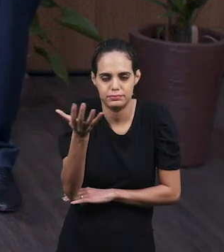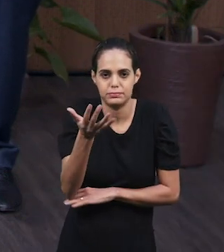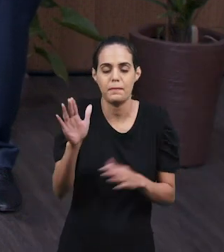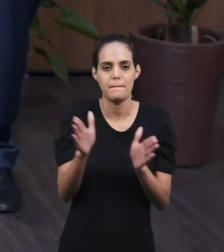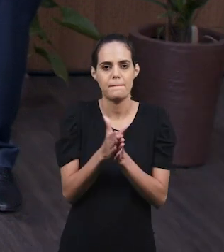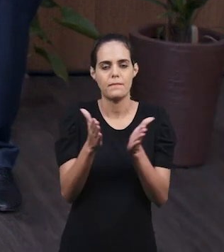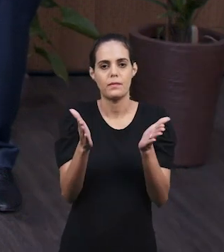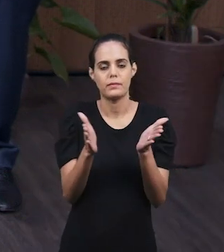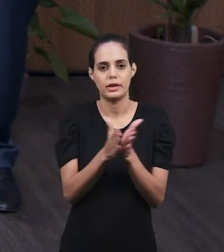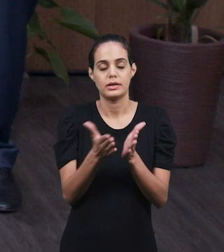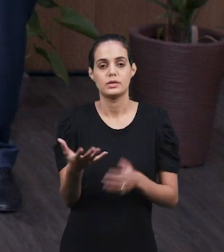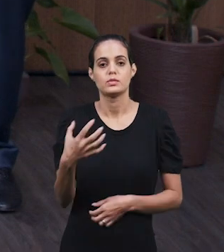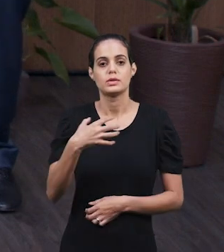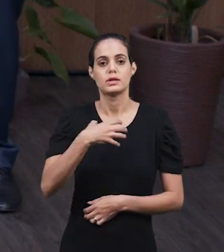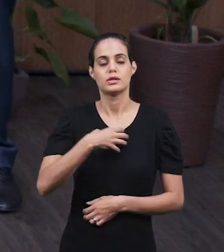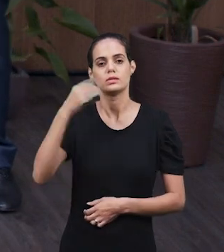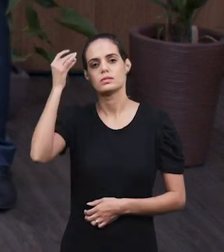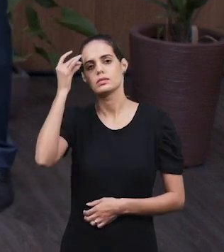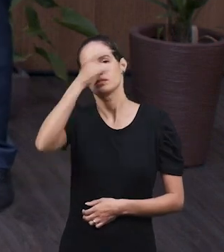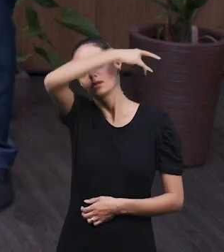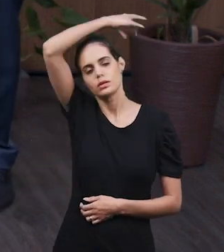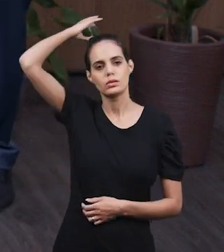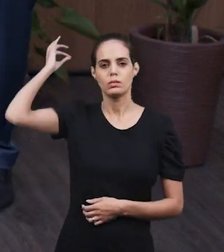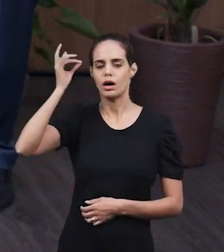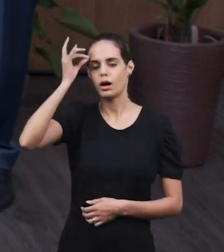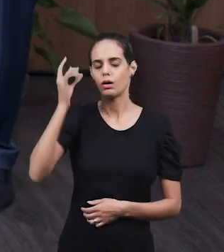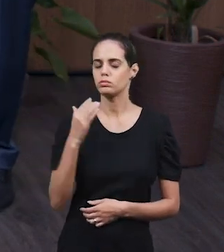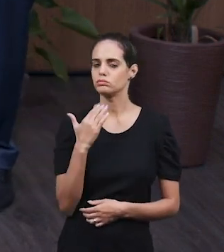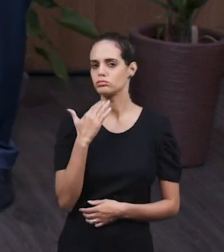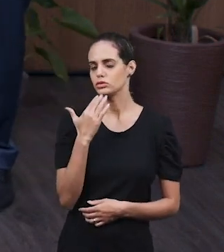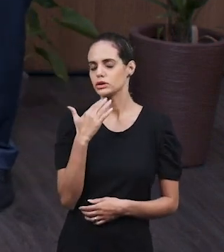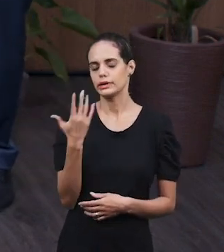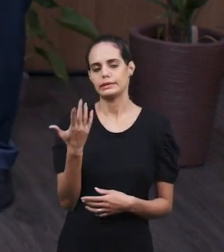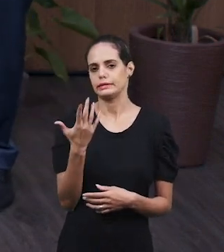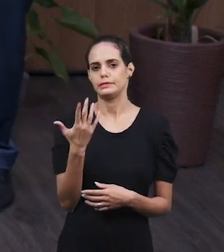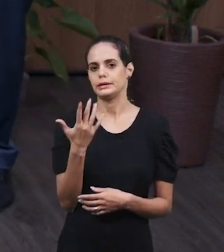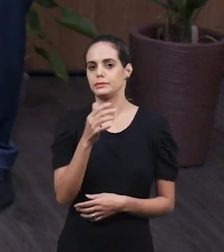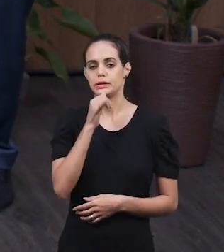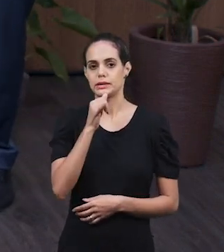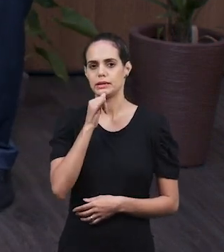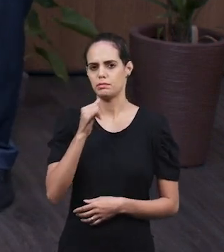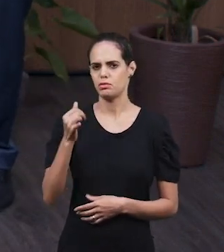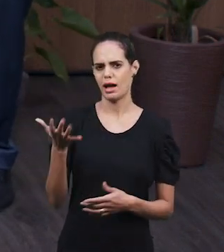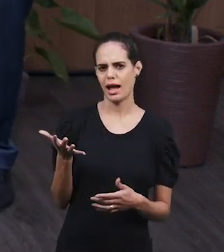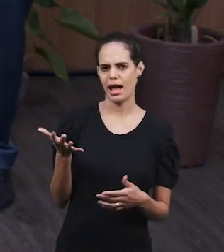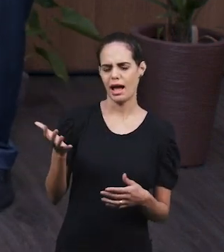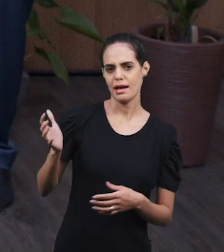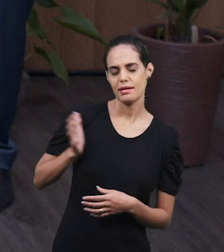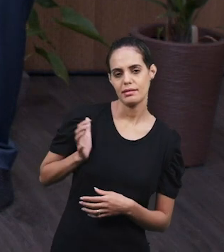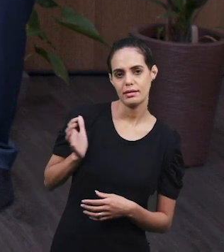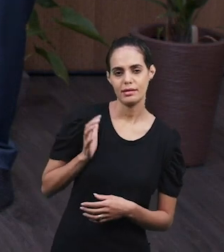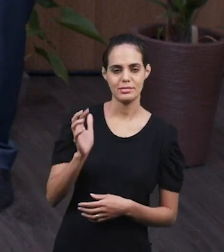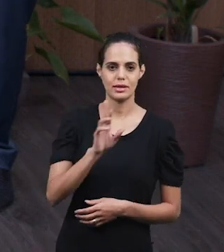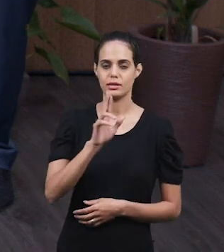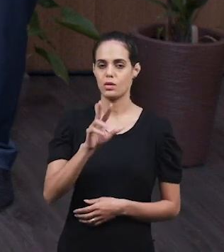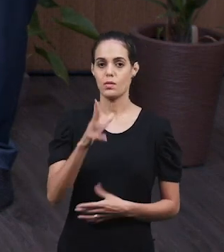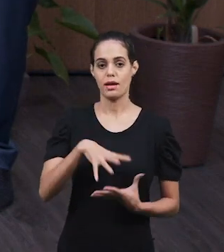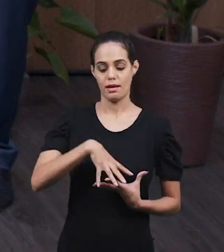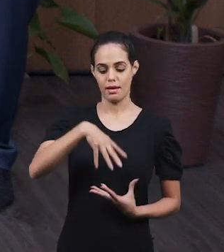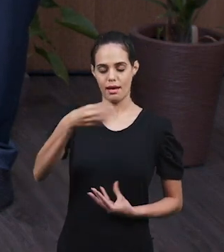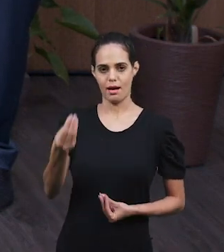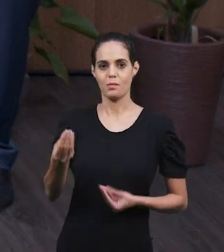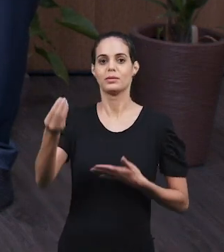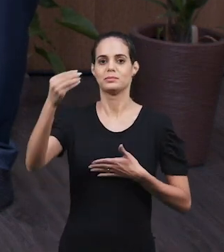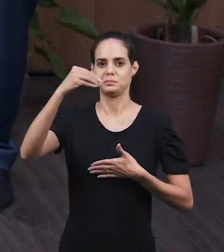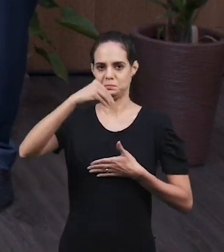la pauvreté spirituelle, parce que le salut, c'est une richesse spirituelle. Ça n'a rien à voir avec des biens matériels.